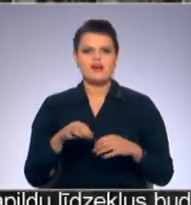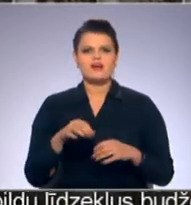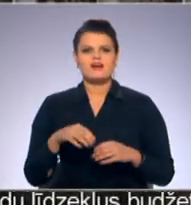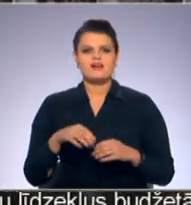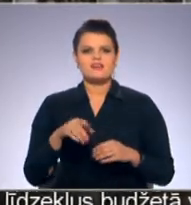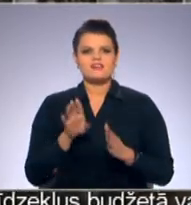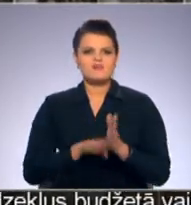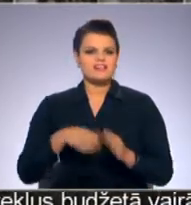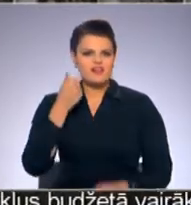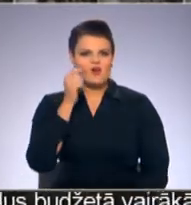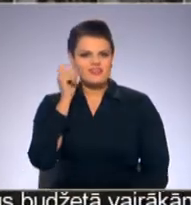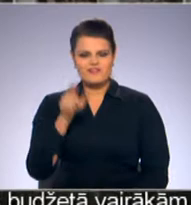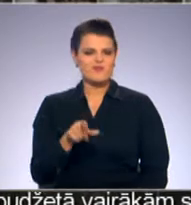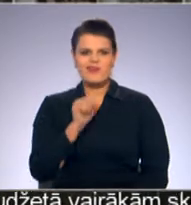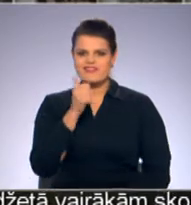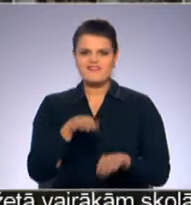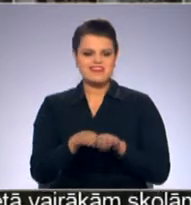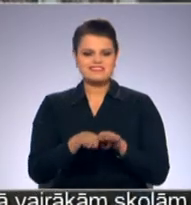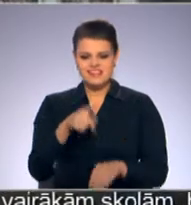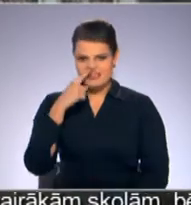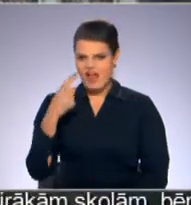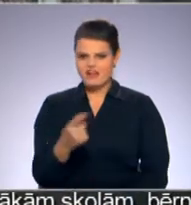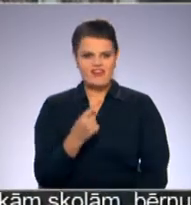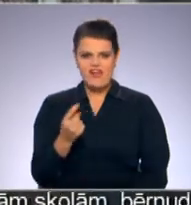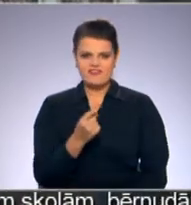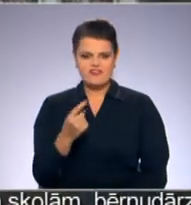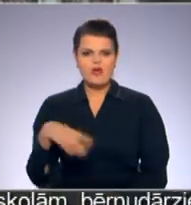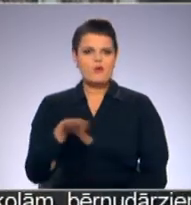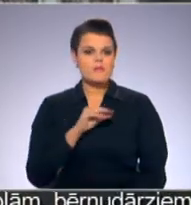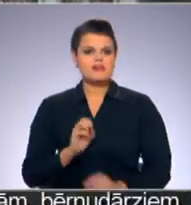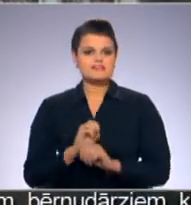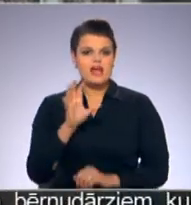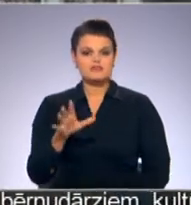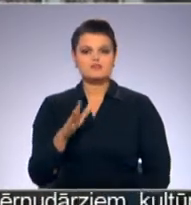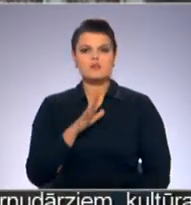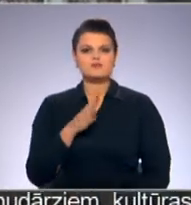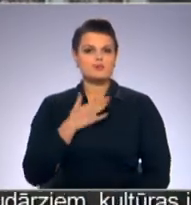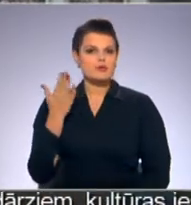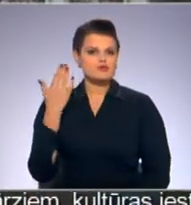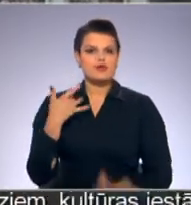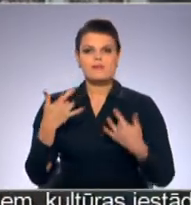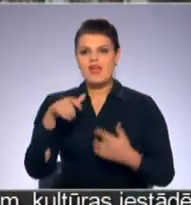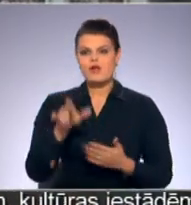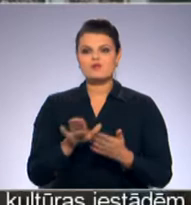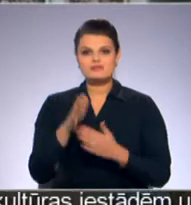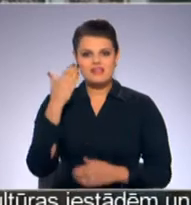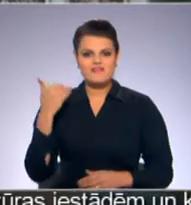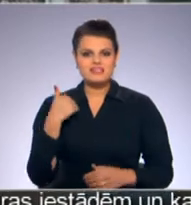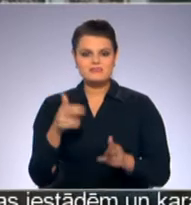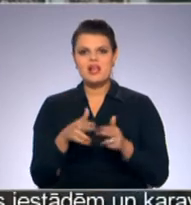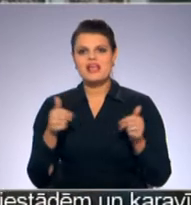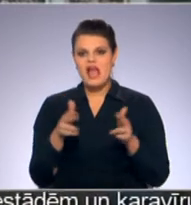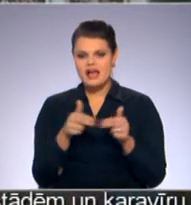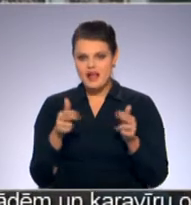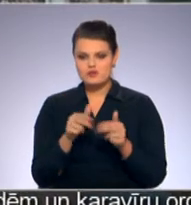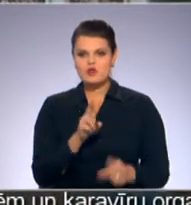Bezkaunīgie veči. To tak nevar salīdzināt nevienu. Mēs aizsūtījām mūsu bijušiem teātriniekiem uz Ventspili izrāžu ierakstus, tie, kas